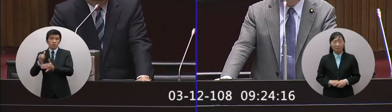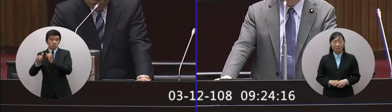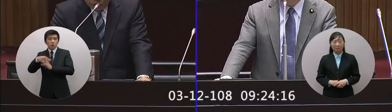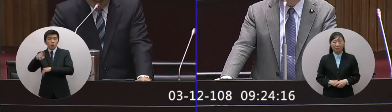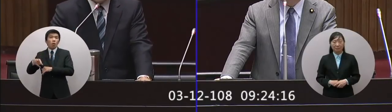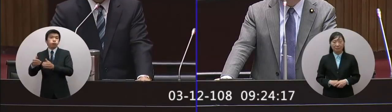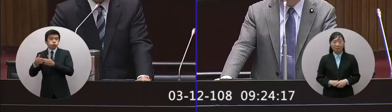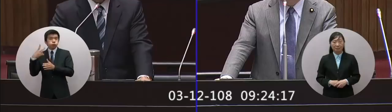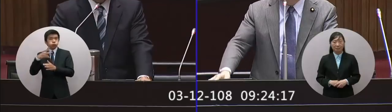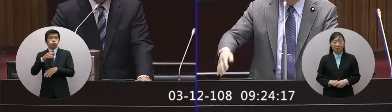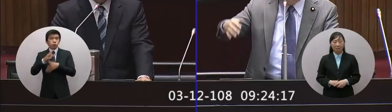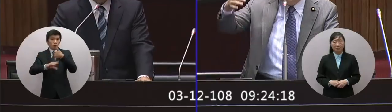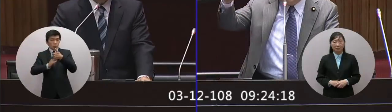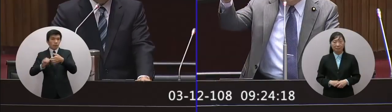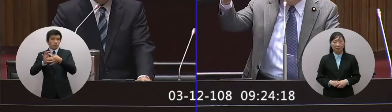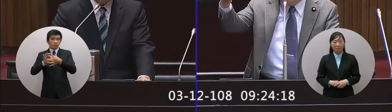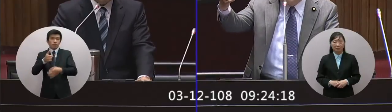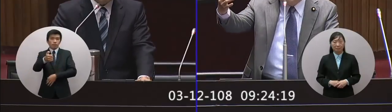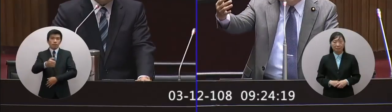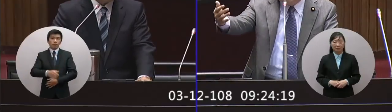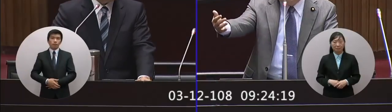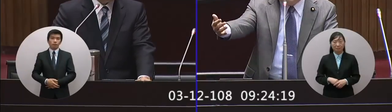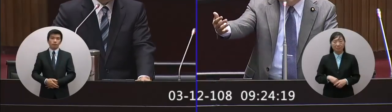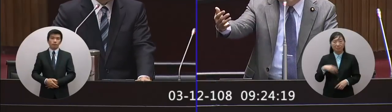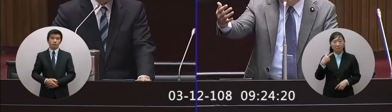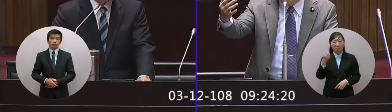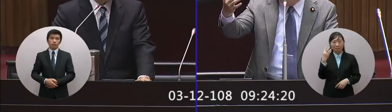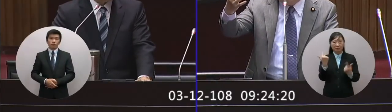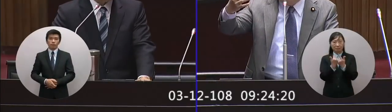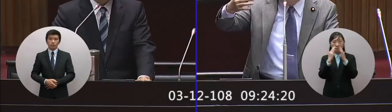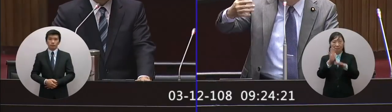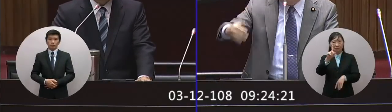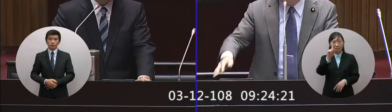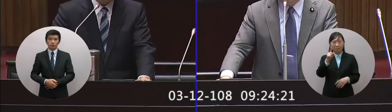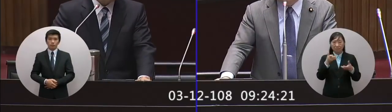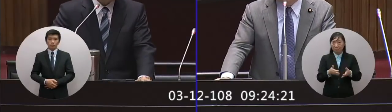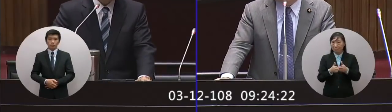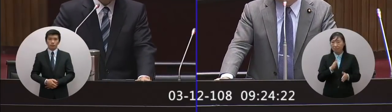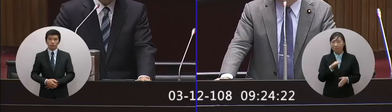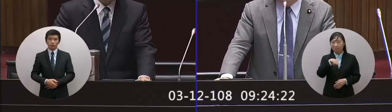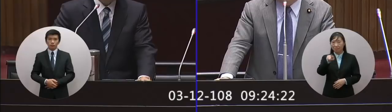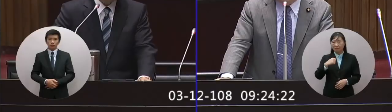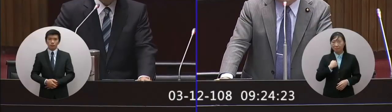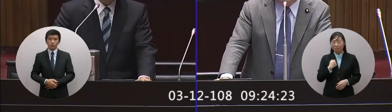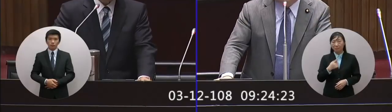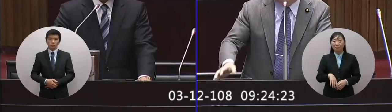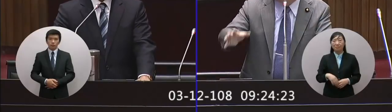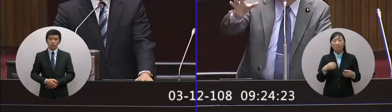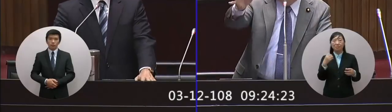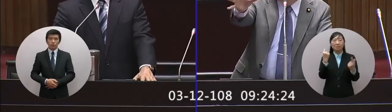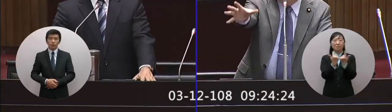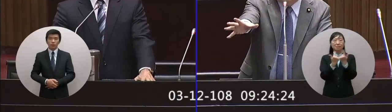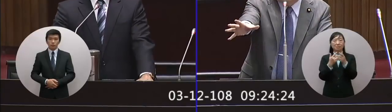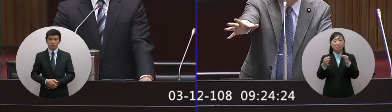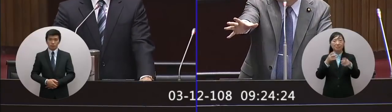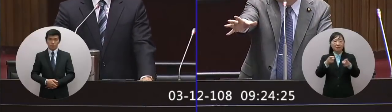员的关心。 另外新北市有一个非常重要的，就是大家知道的这个台北商港，它